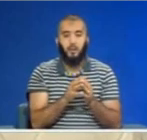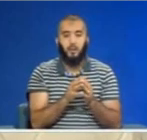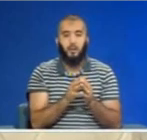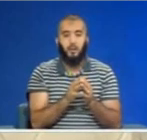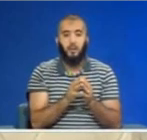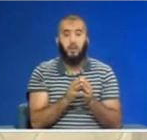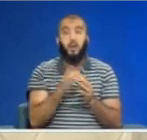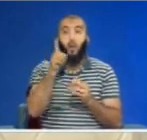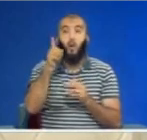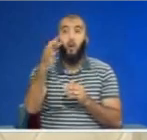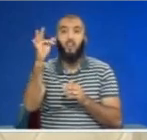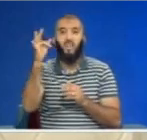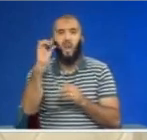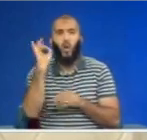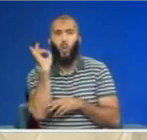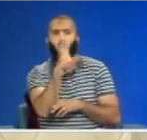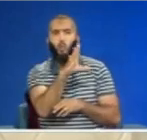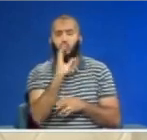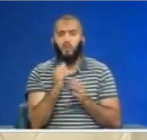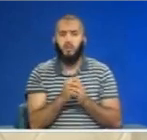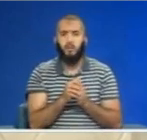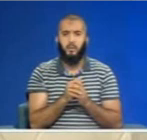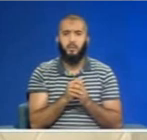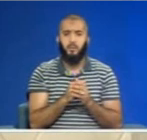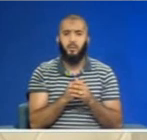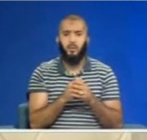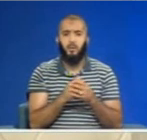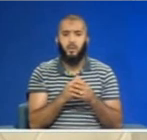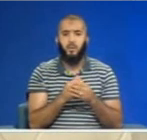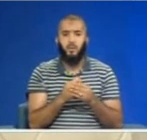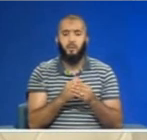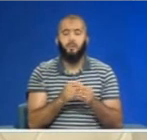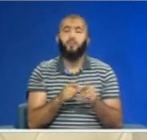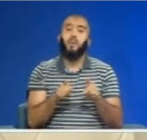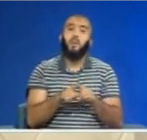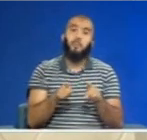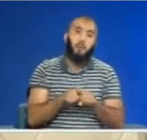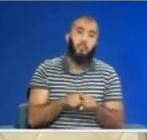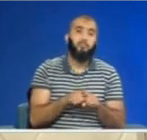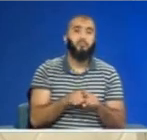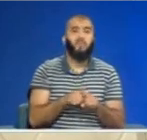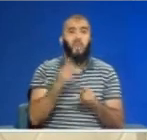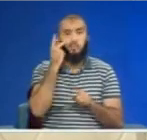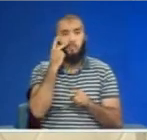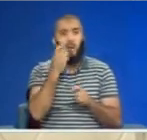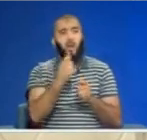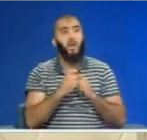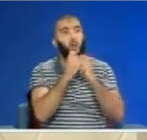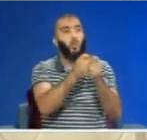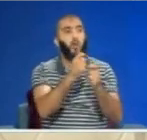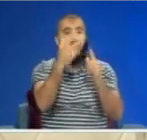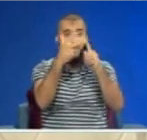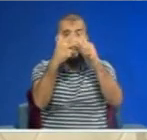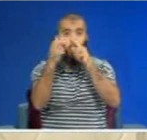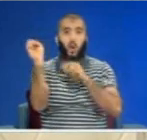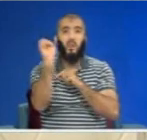تنكر لإخوته، وأيضا أن منابهم جاء في قطعة بعيدة يعني جبلية. نعم نعم بعيدة. الأب أعطى كل